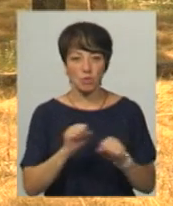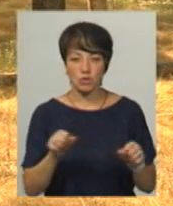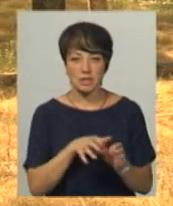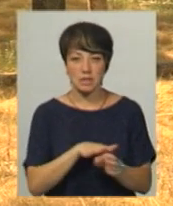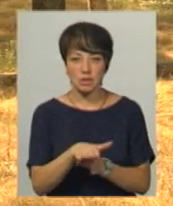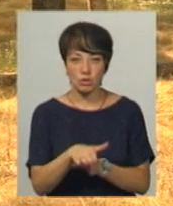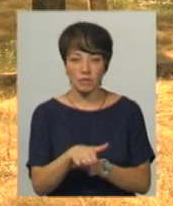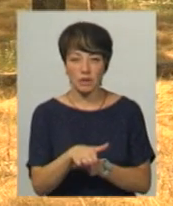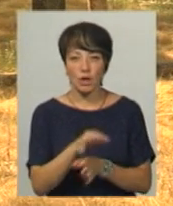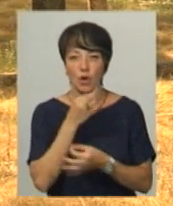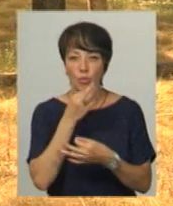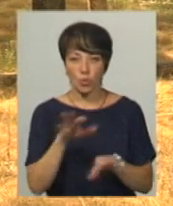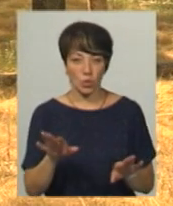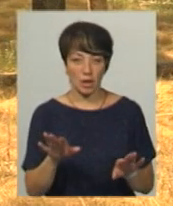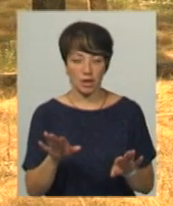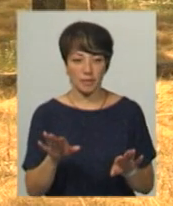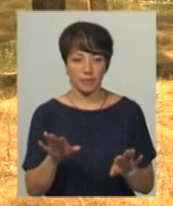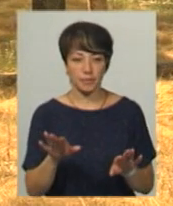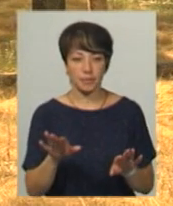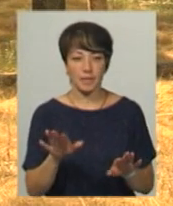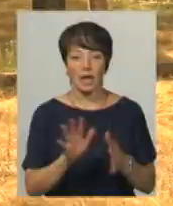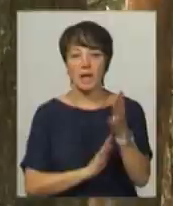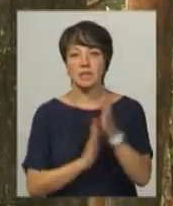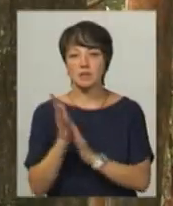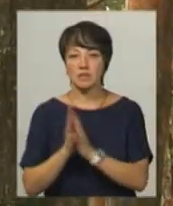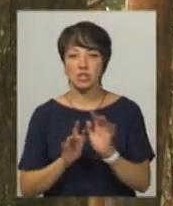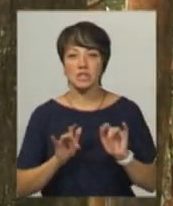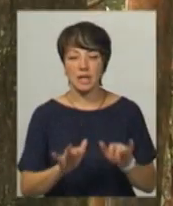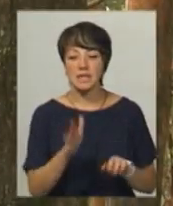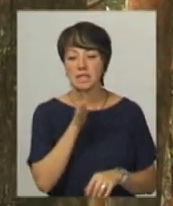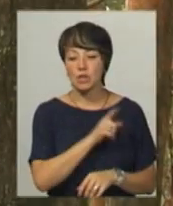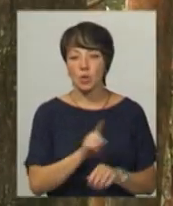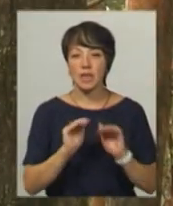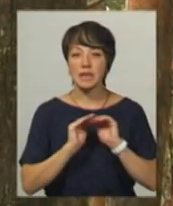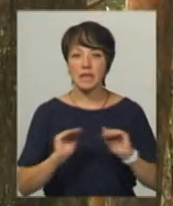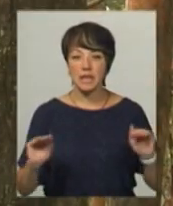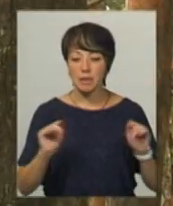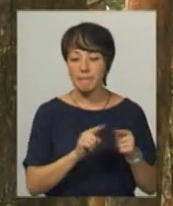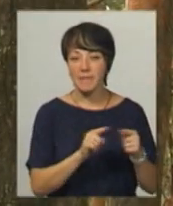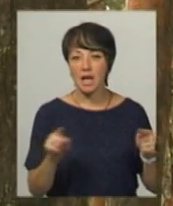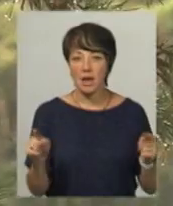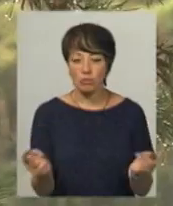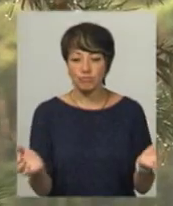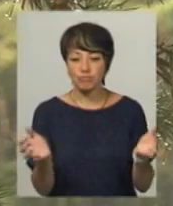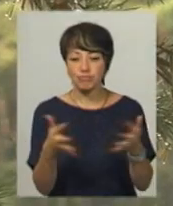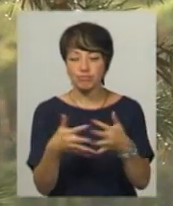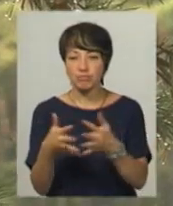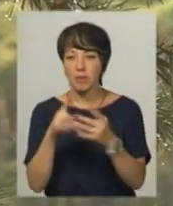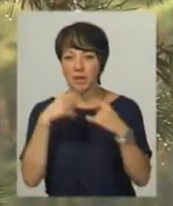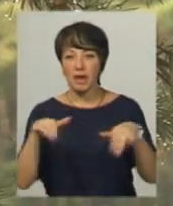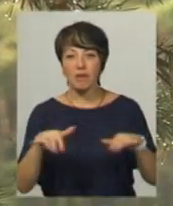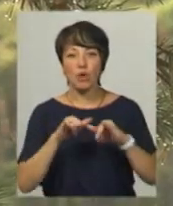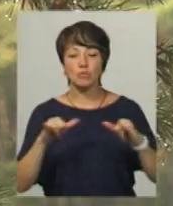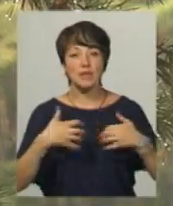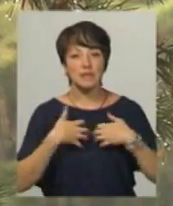здійснювати будь-які лісівничі заходи. Сезон тиші – період гніздування птахів, розмноження тварин. В цей час діє